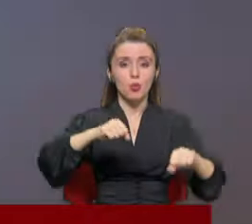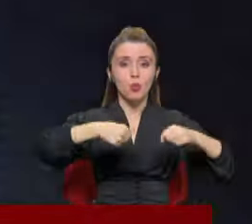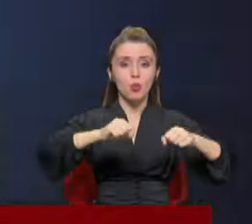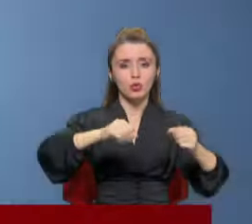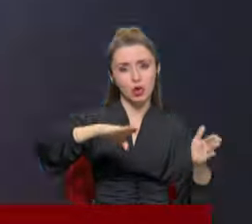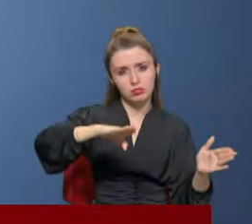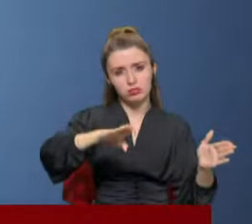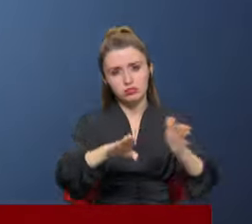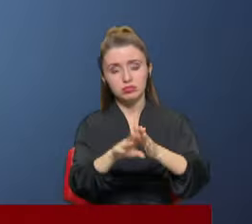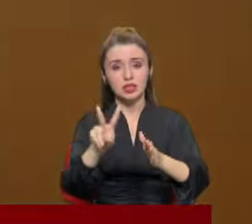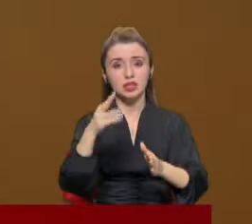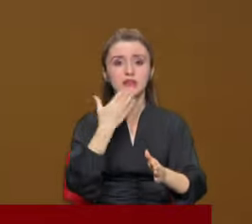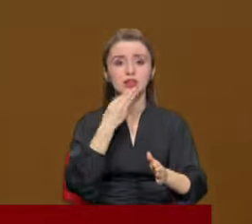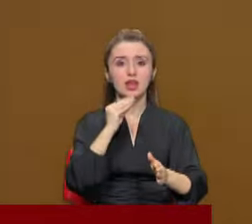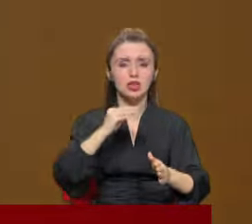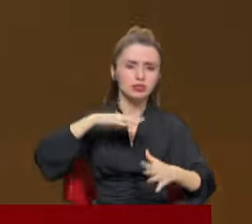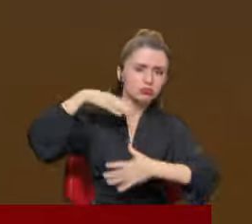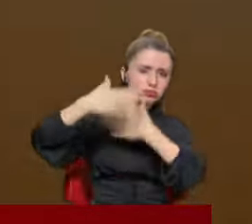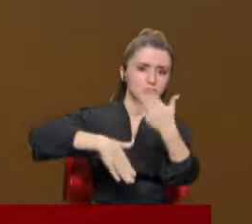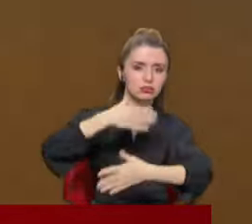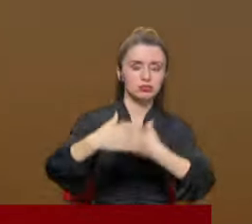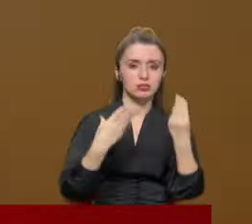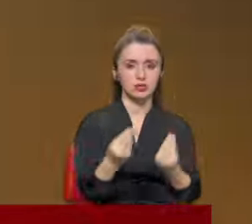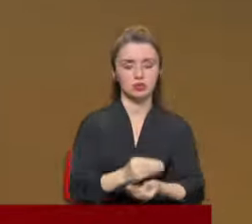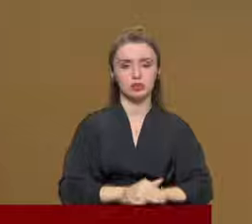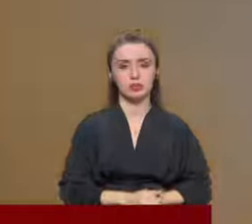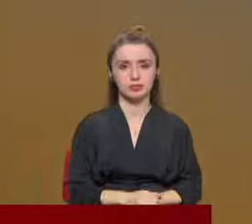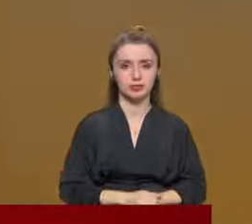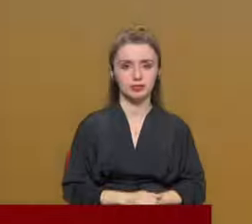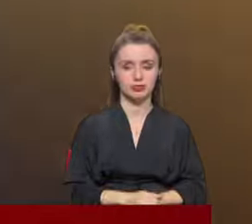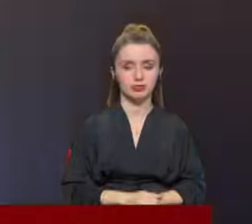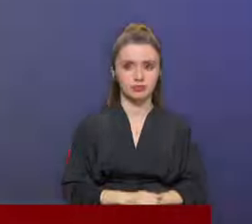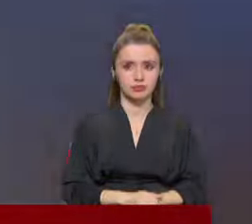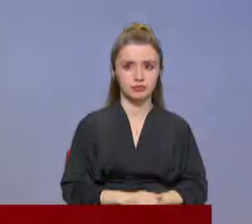motosiklete çarptı. İki genç metrelerce sürüklendi.